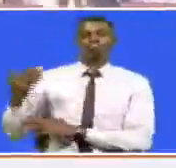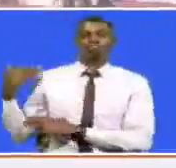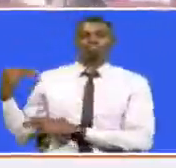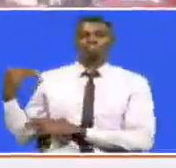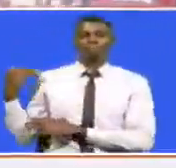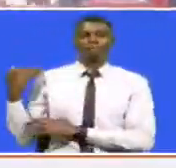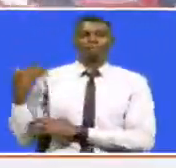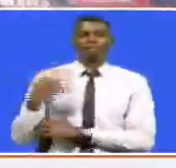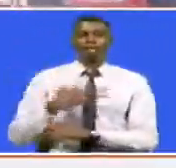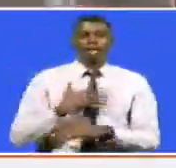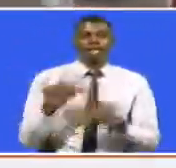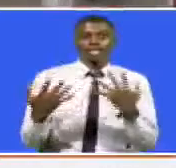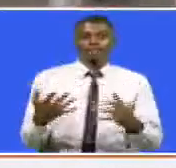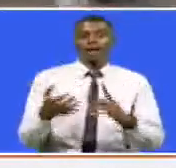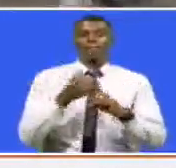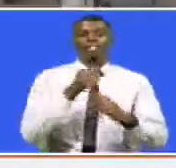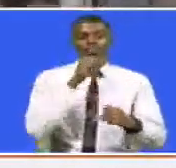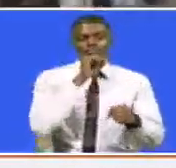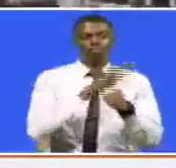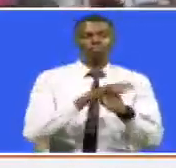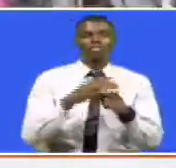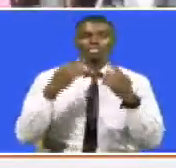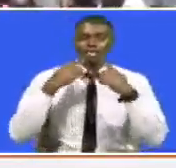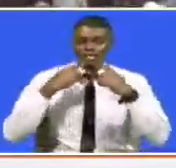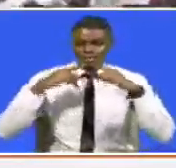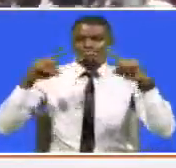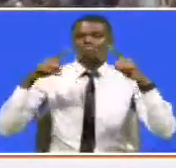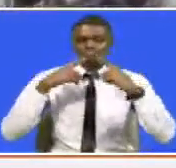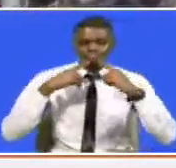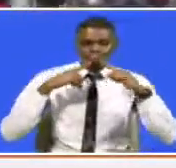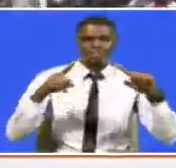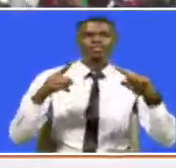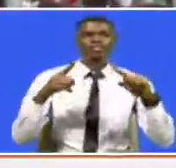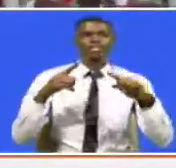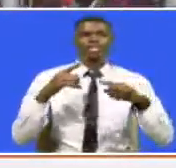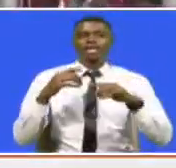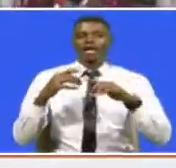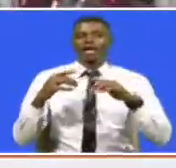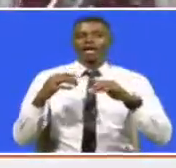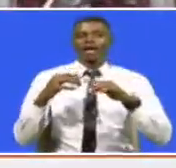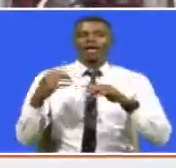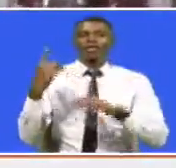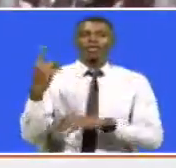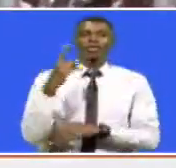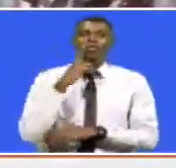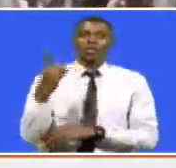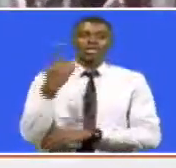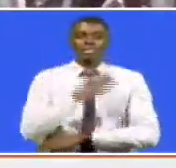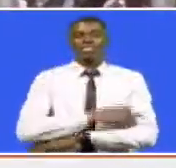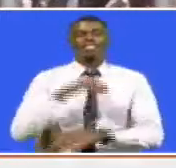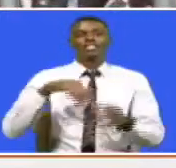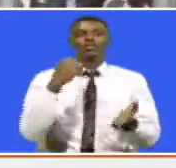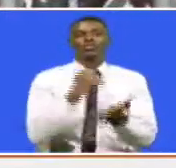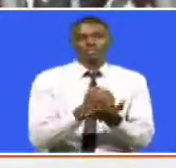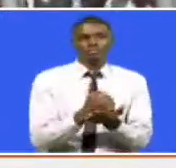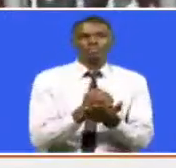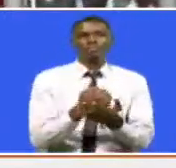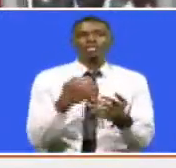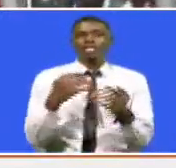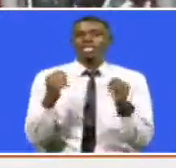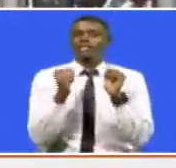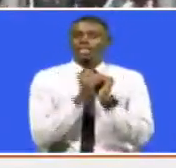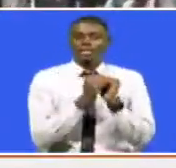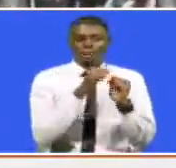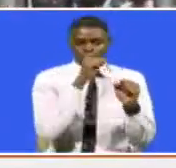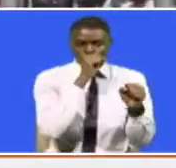haswa endapo ametimiza ahadi alizosema atatimiza chini ya siku 100 mamlakani. Takriban ahadi